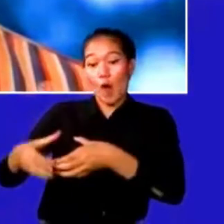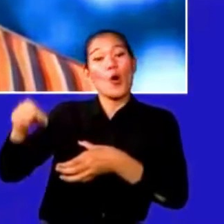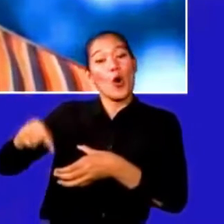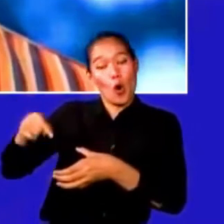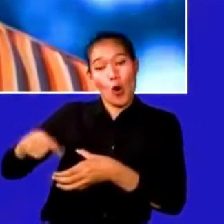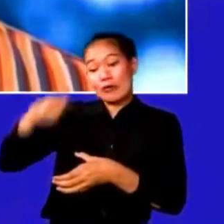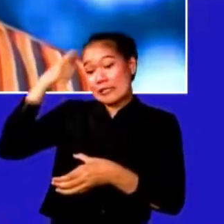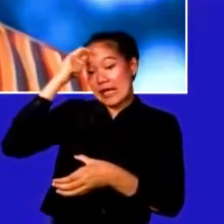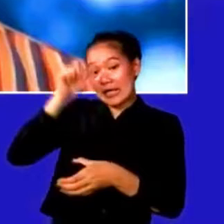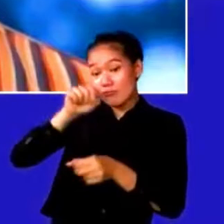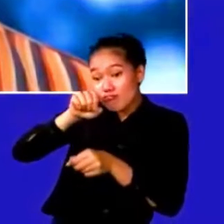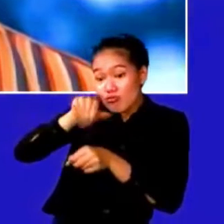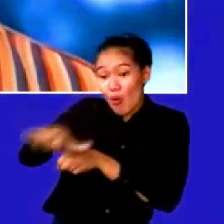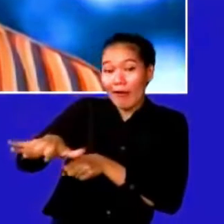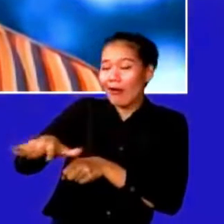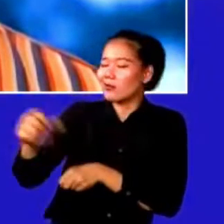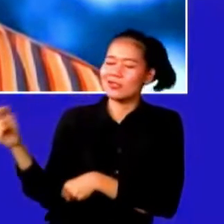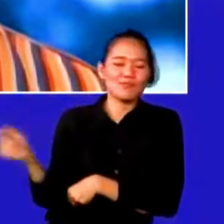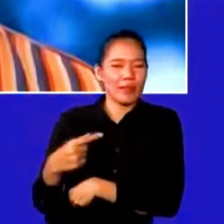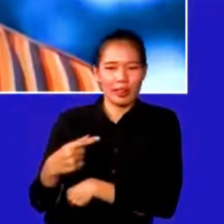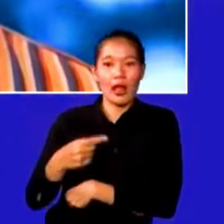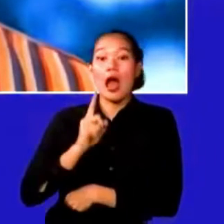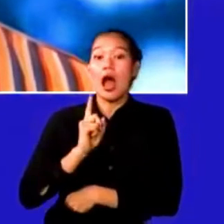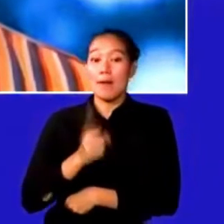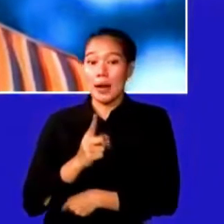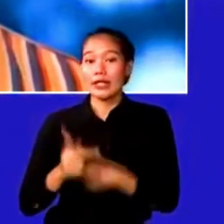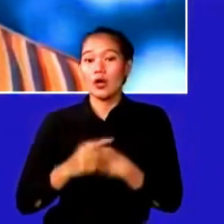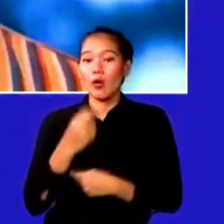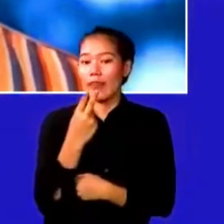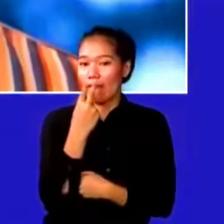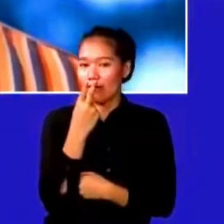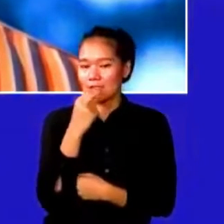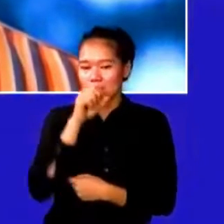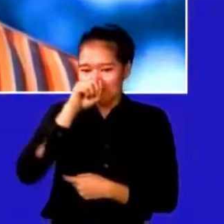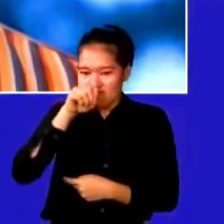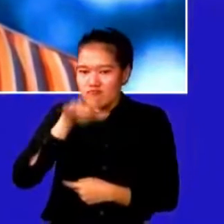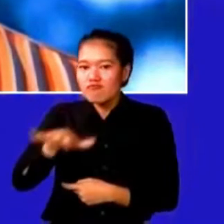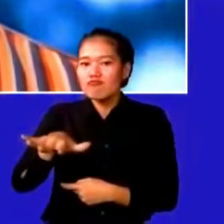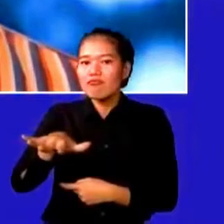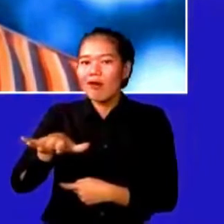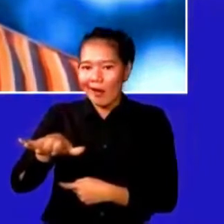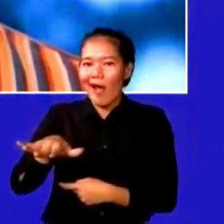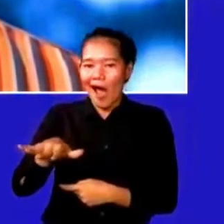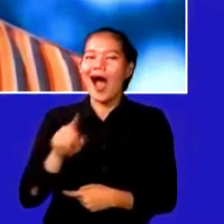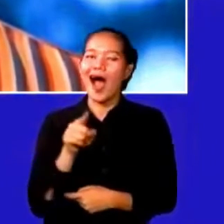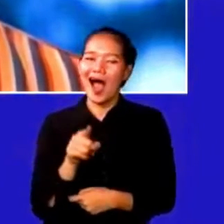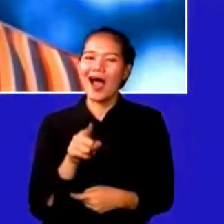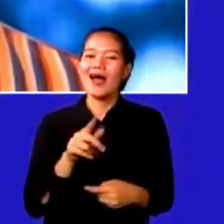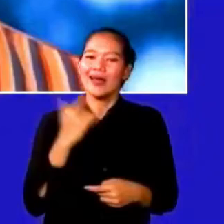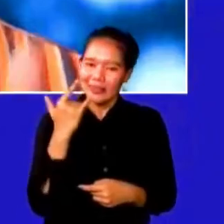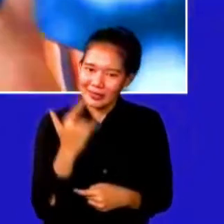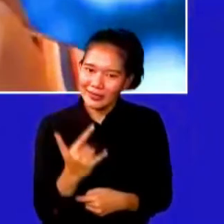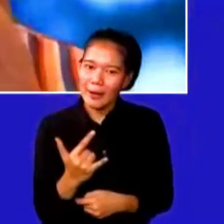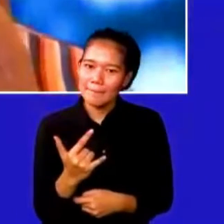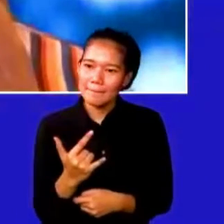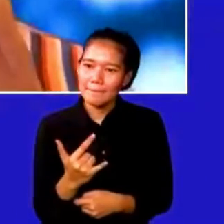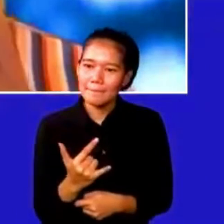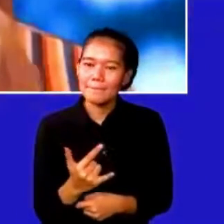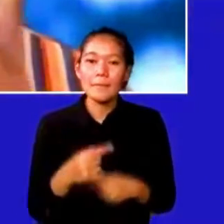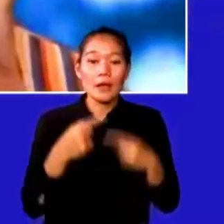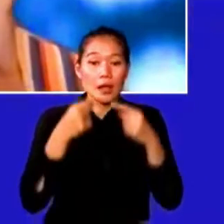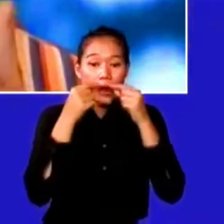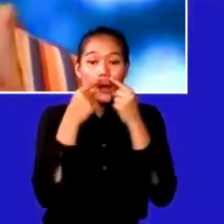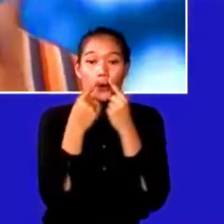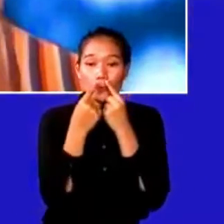penyakit menular itu akan cepat sekali apalagi melalui pernapasan yang karena itu kita selalu Mengapa Nabi Subang